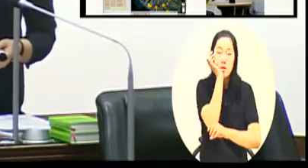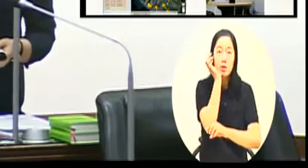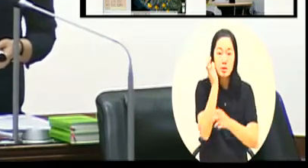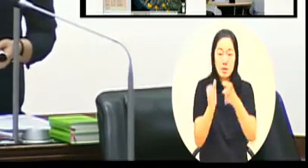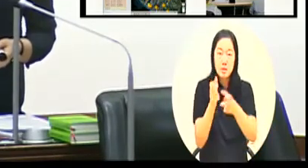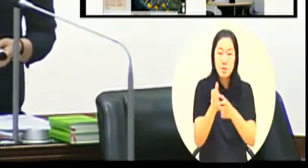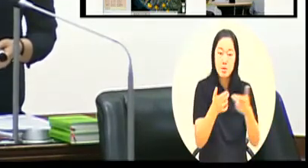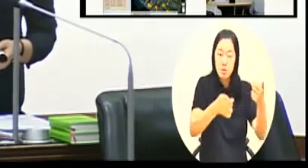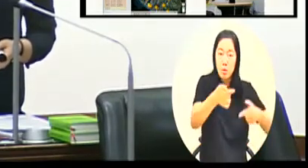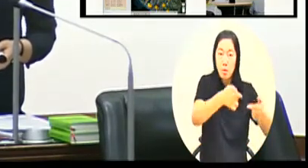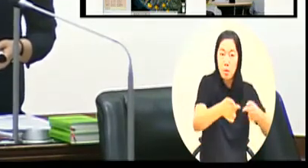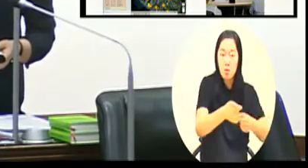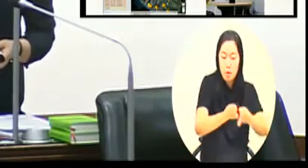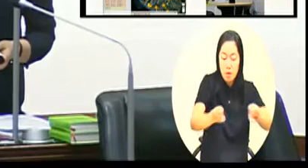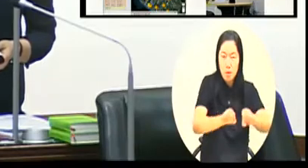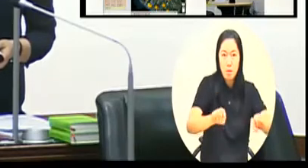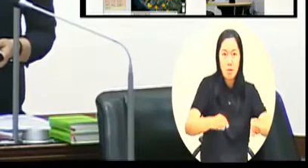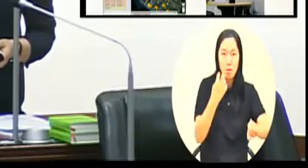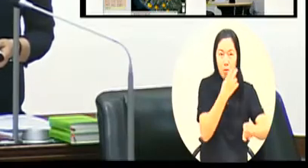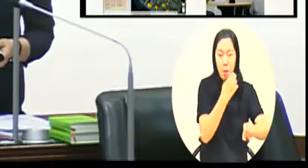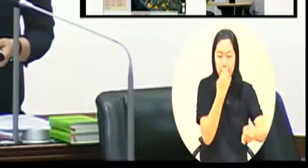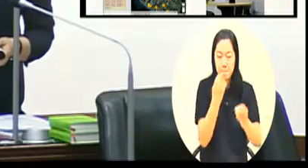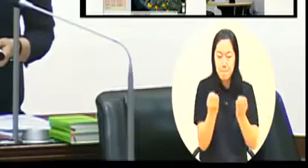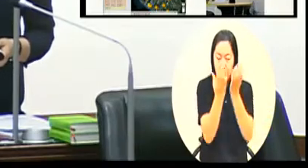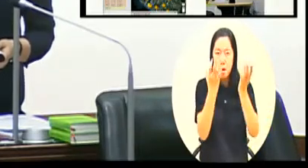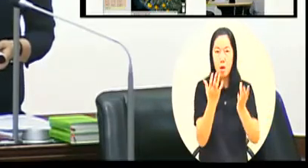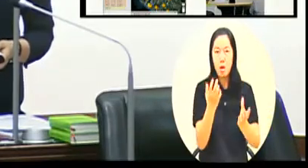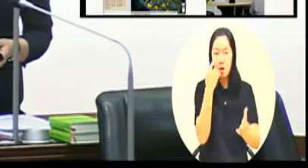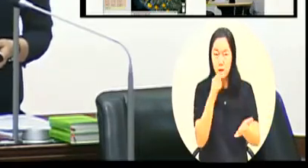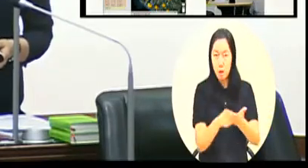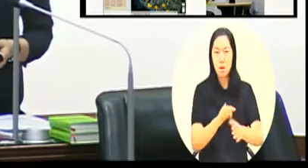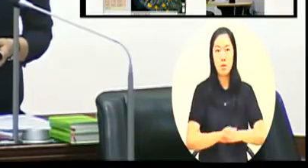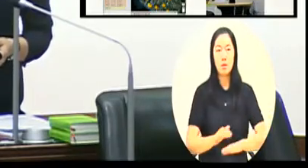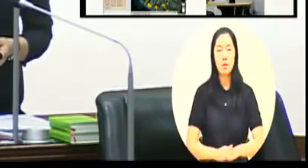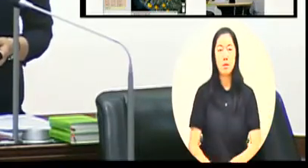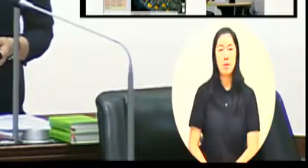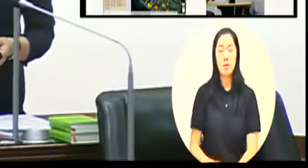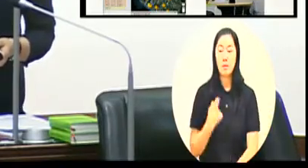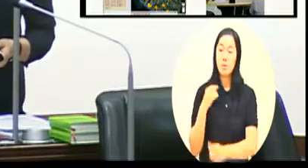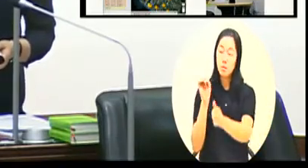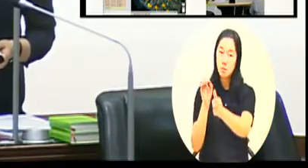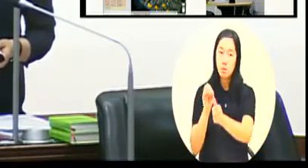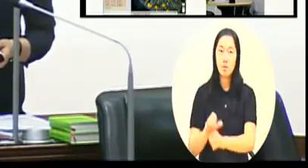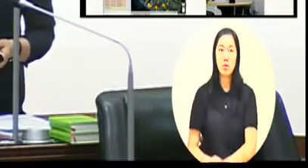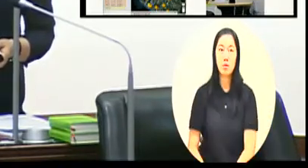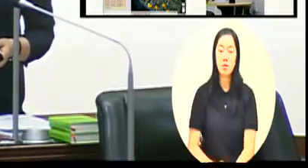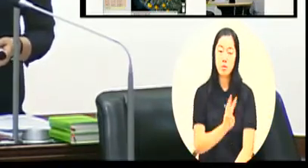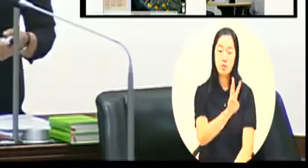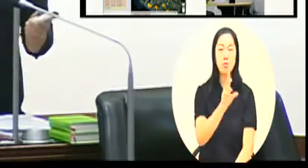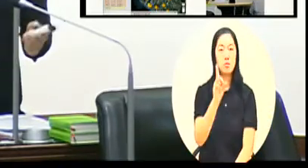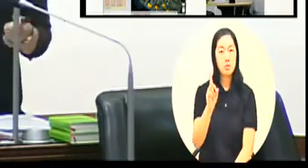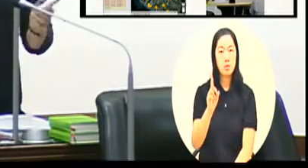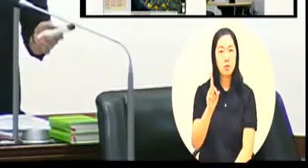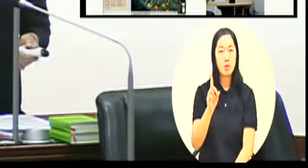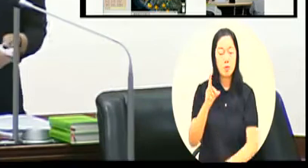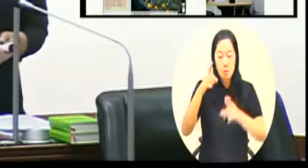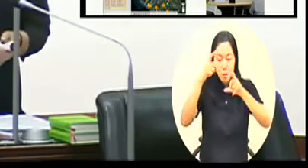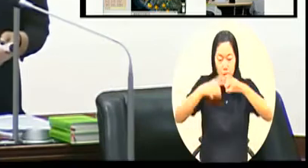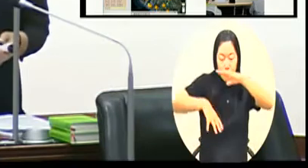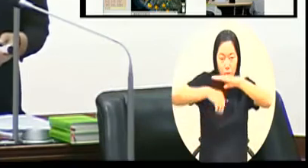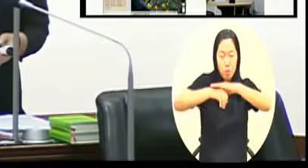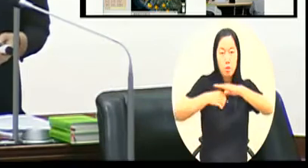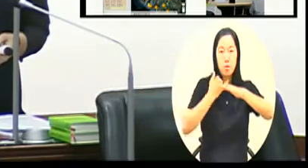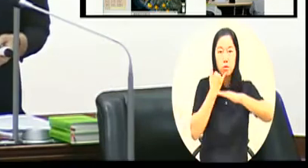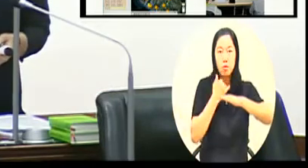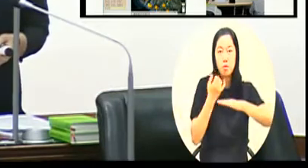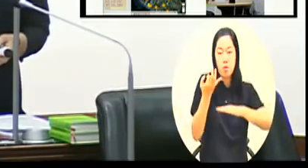的一个公安事件？所以我会建议局长，因为 3D 的这个图资系统可能那